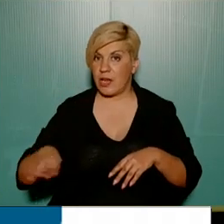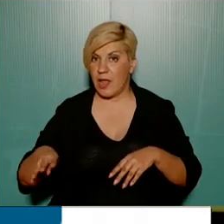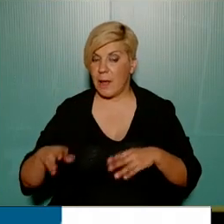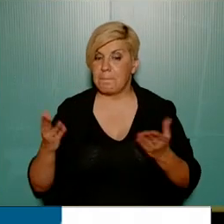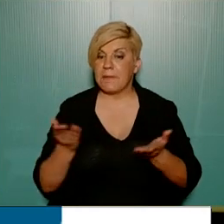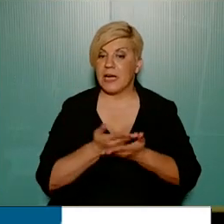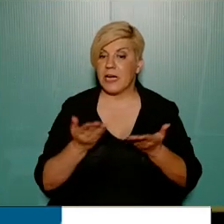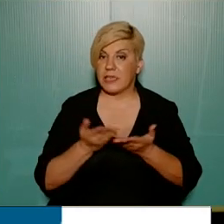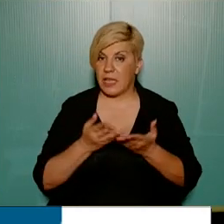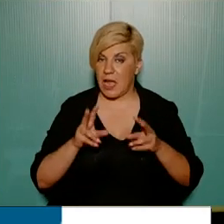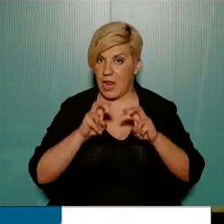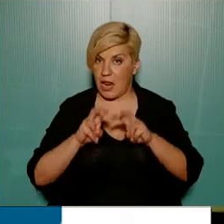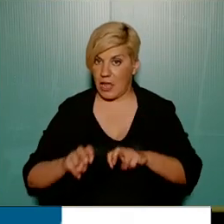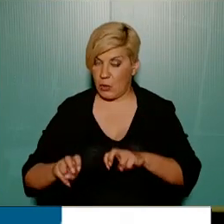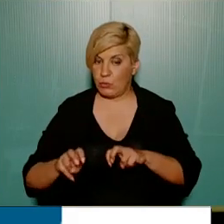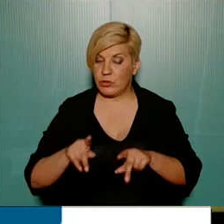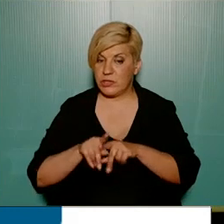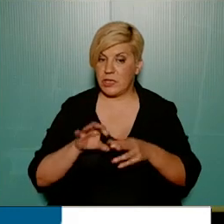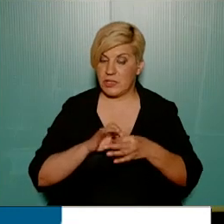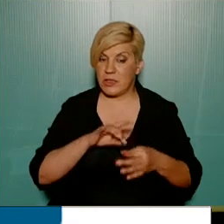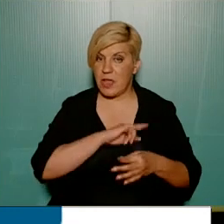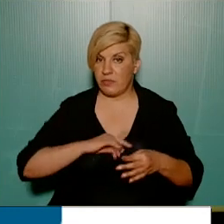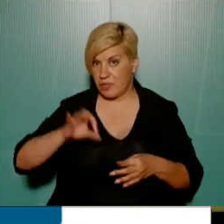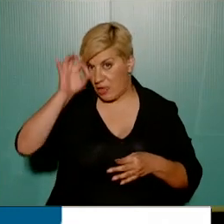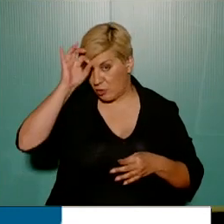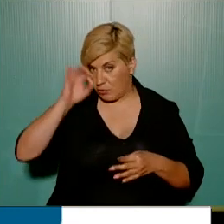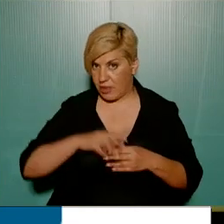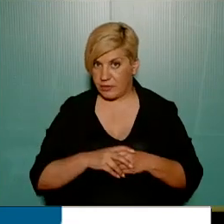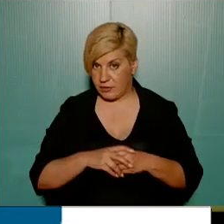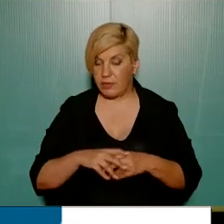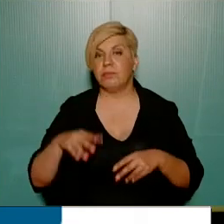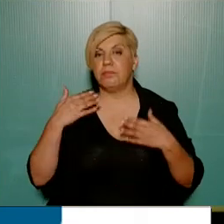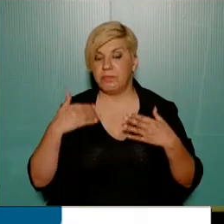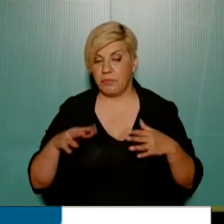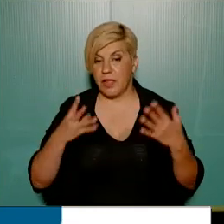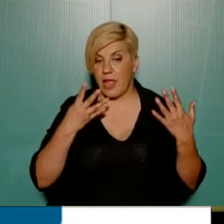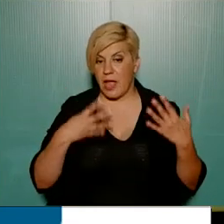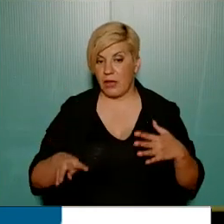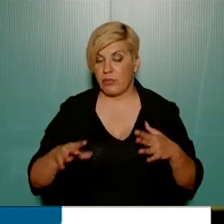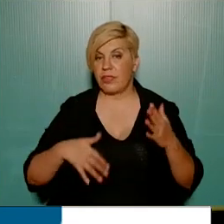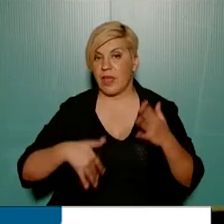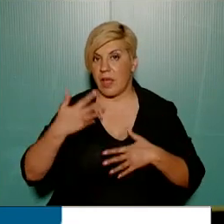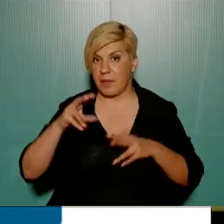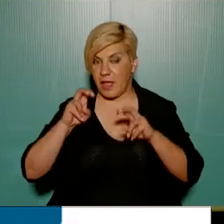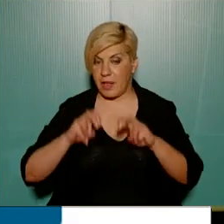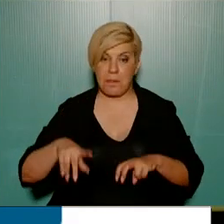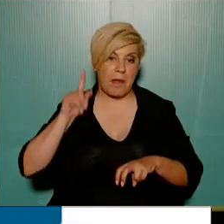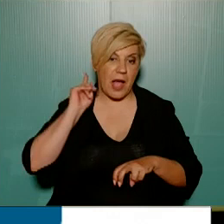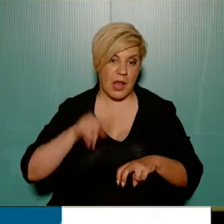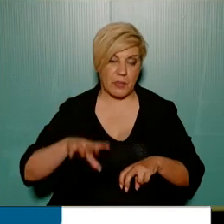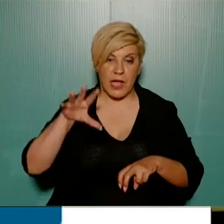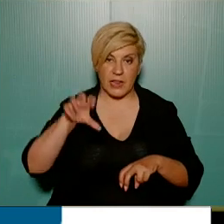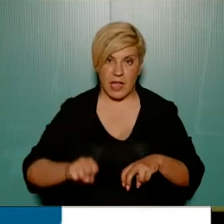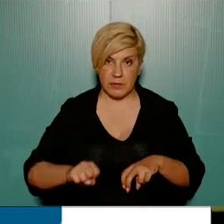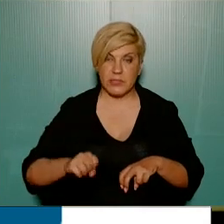μεικτά κλιμάχια ελέγχου σε συνεργασία με τη Διεύθυνση Τροχείας. Διενεργήθηκαν 915 έλεγχοι παράνομης κατάληψης